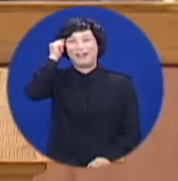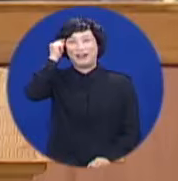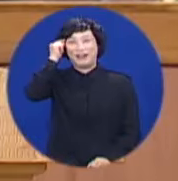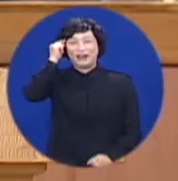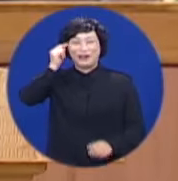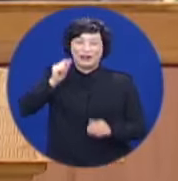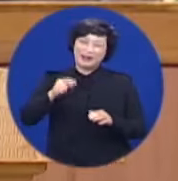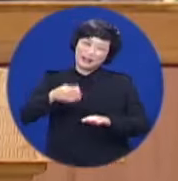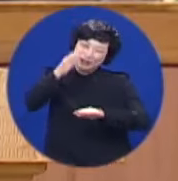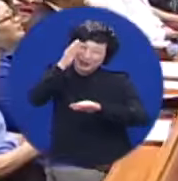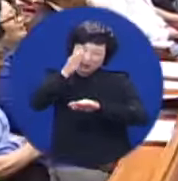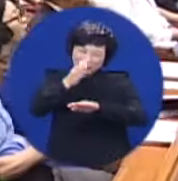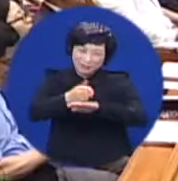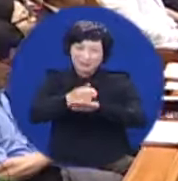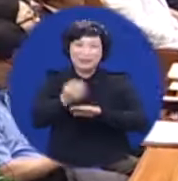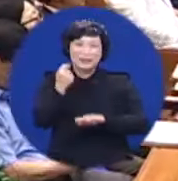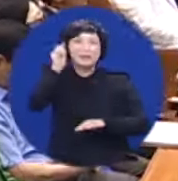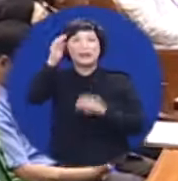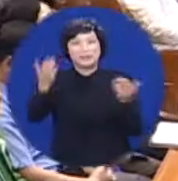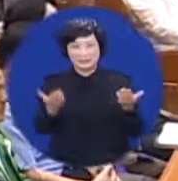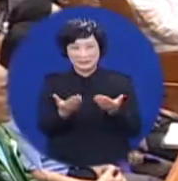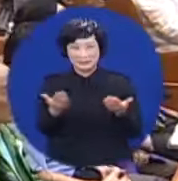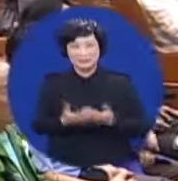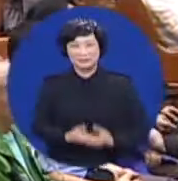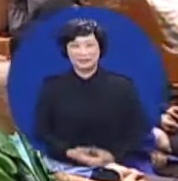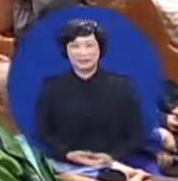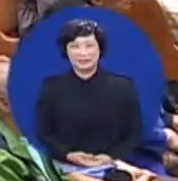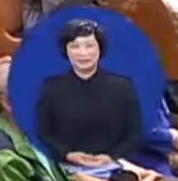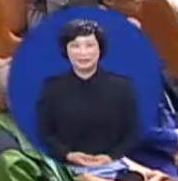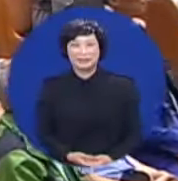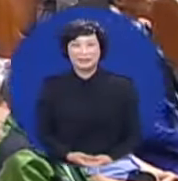얼마나 영광스러운 일인가.